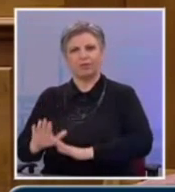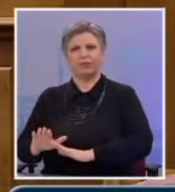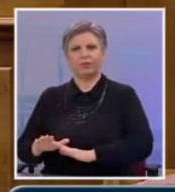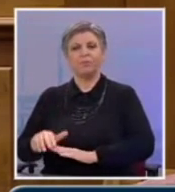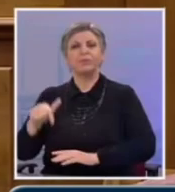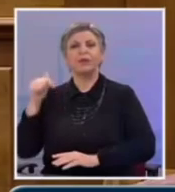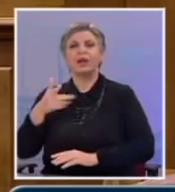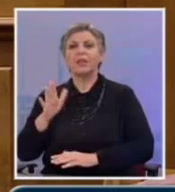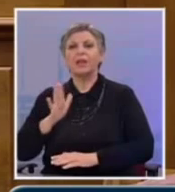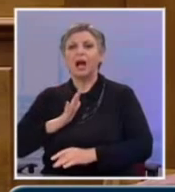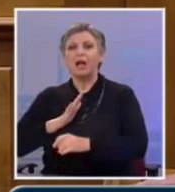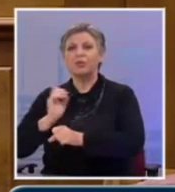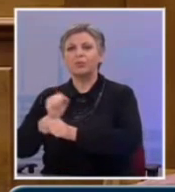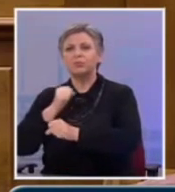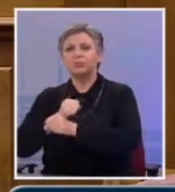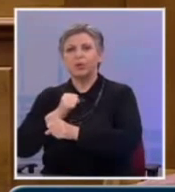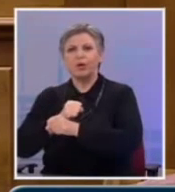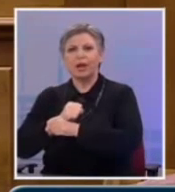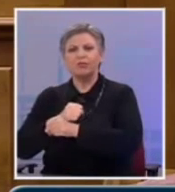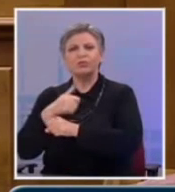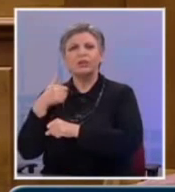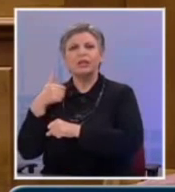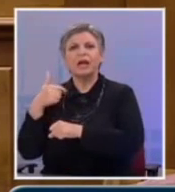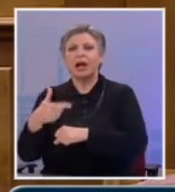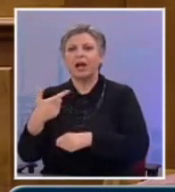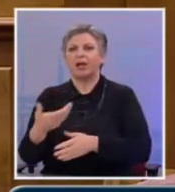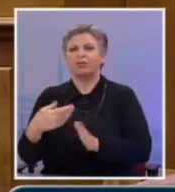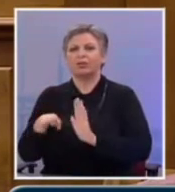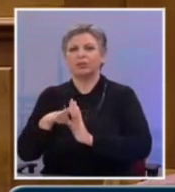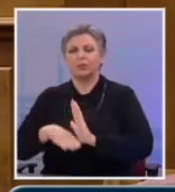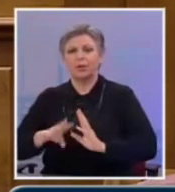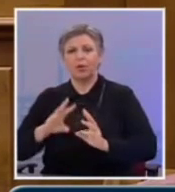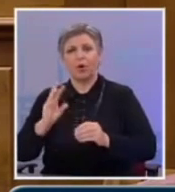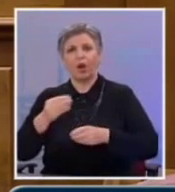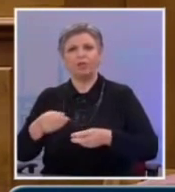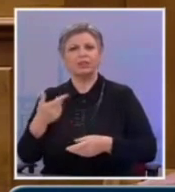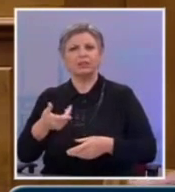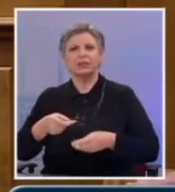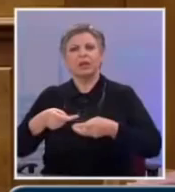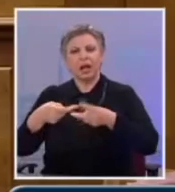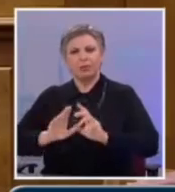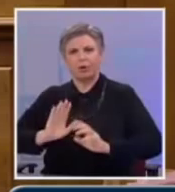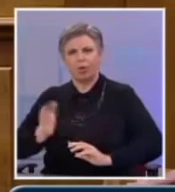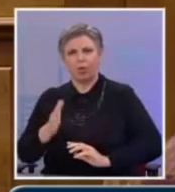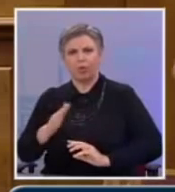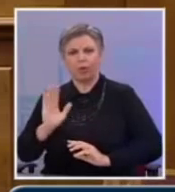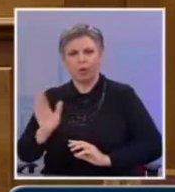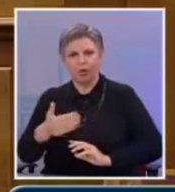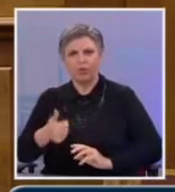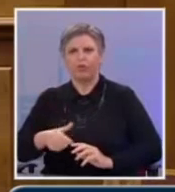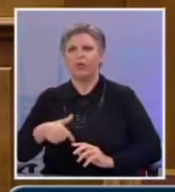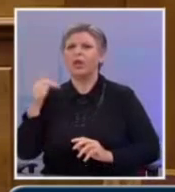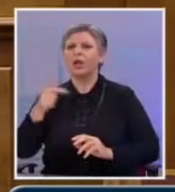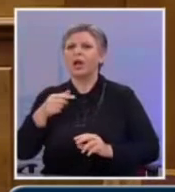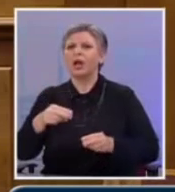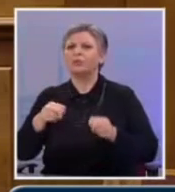και των σχέσεων των εργασιακών σε ζούγκλα. Απελευθέρωση μαζικών απολήσεων. Μείωση μιστών στον δημόσιο τομέα. κατάργηση του